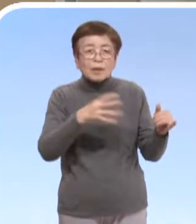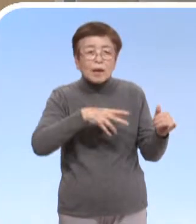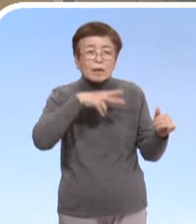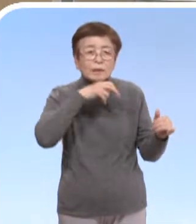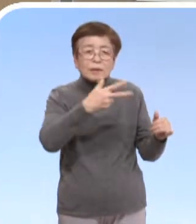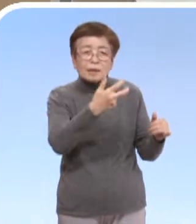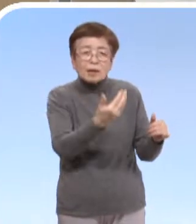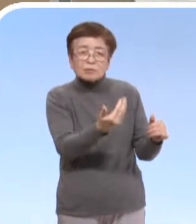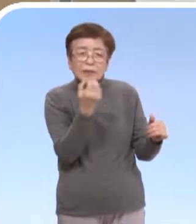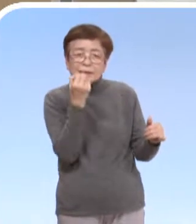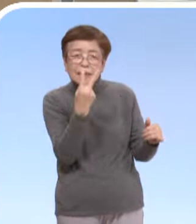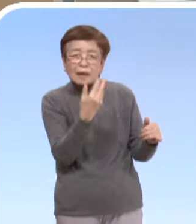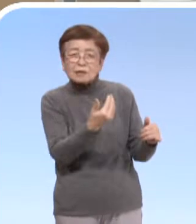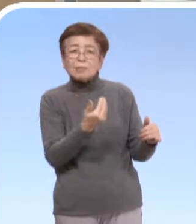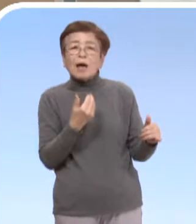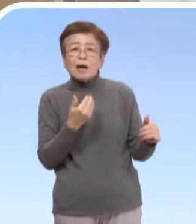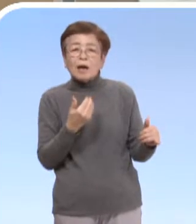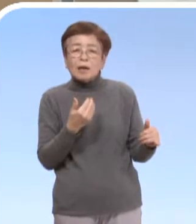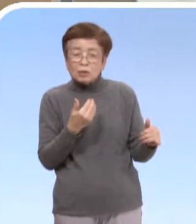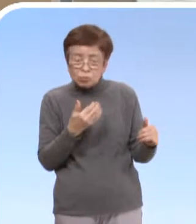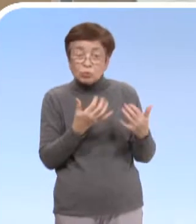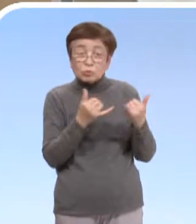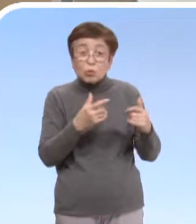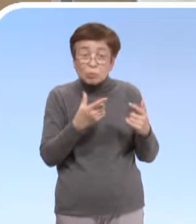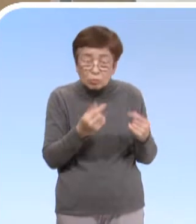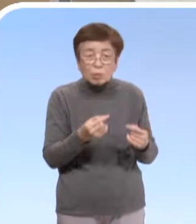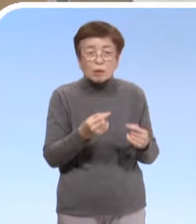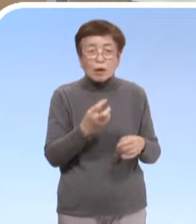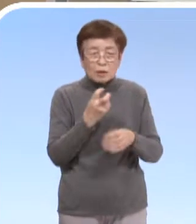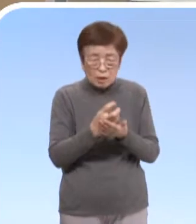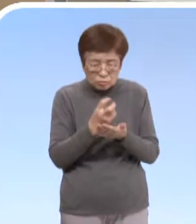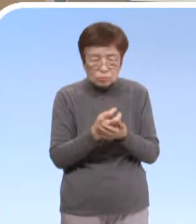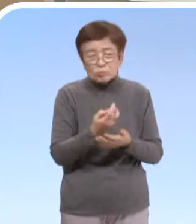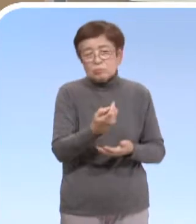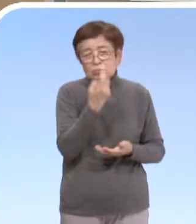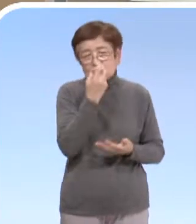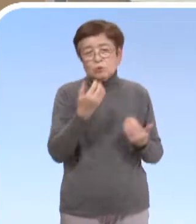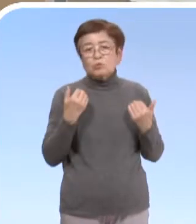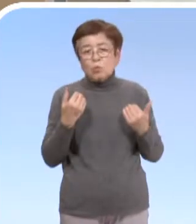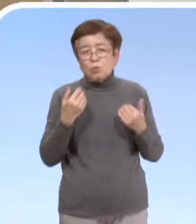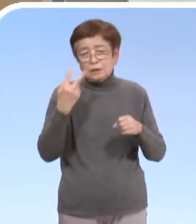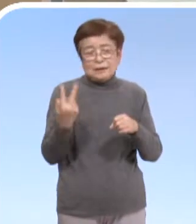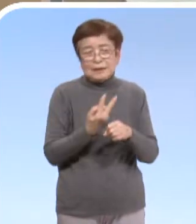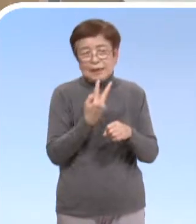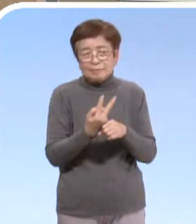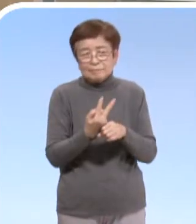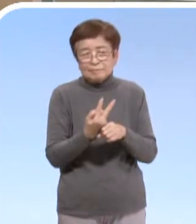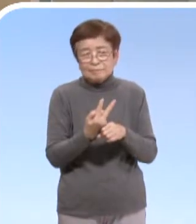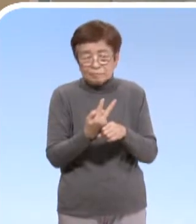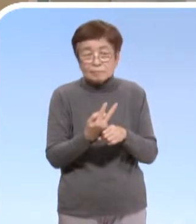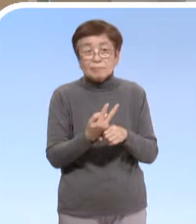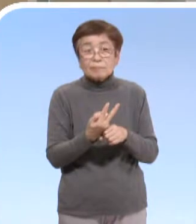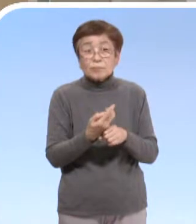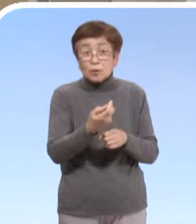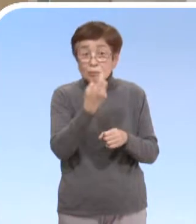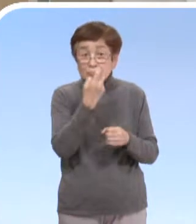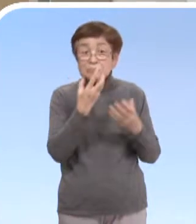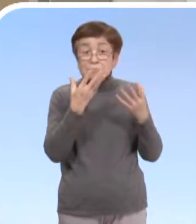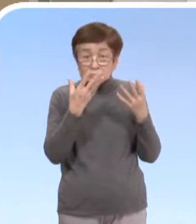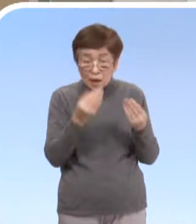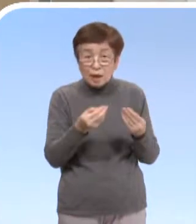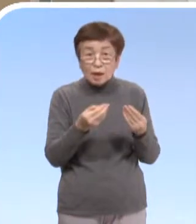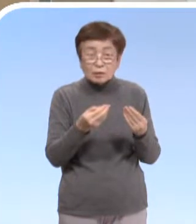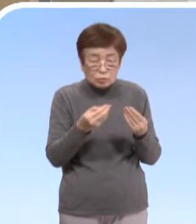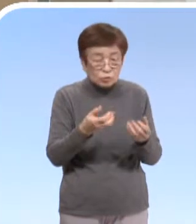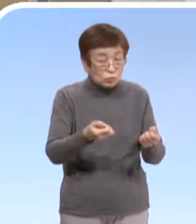誕生日来てなくても69歳の人も高齢者講習、2時間の講習ですね、それを受けて、